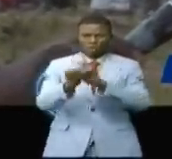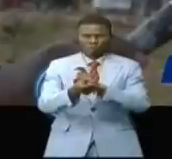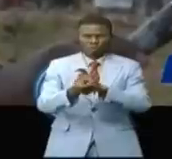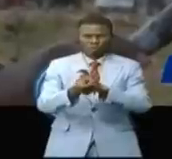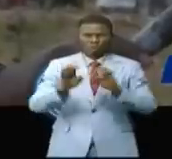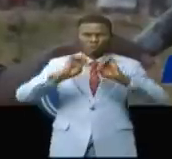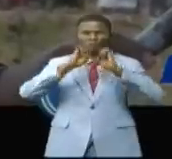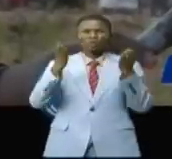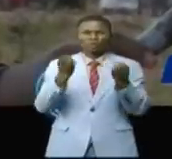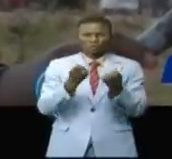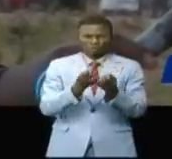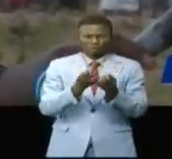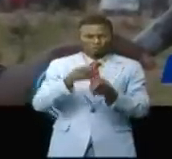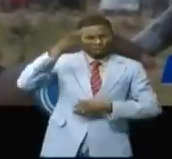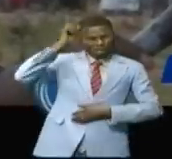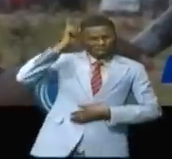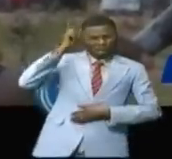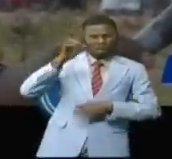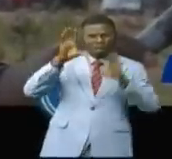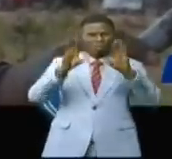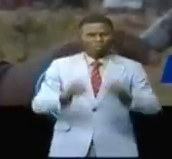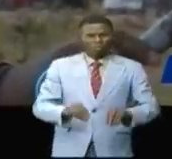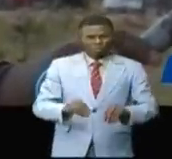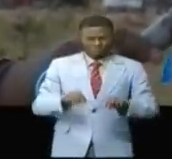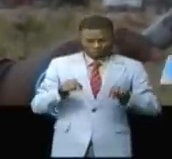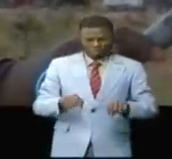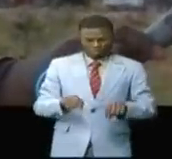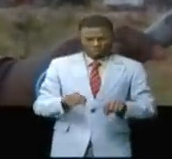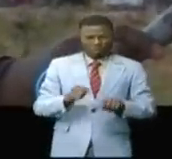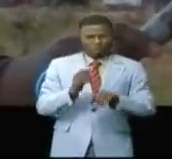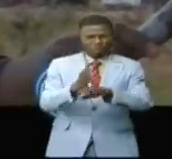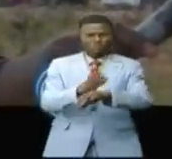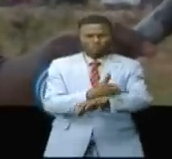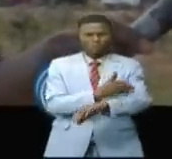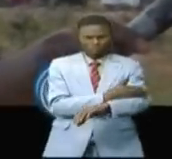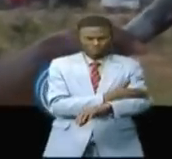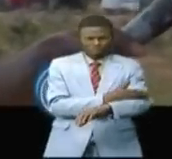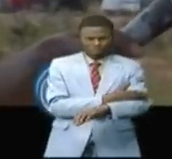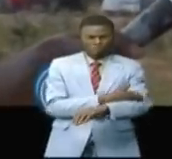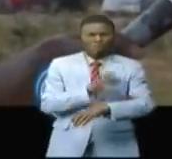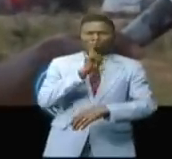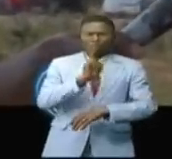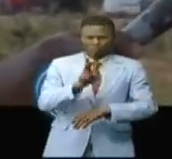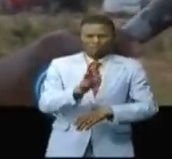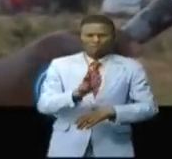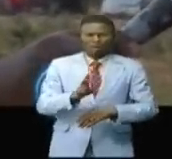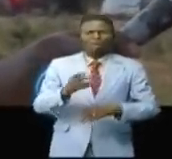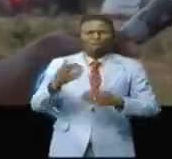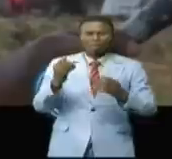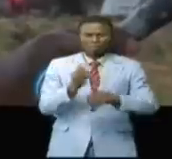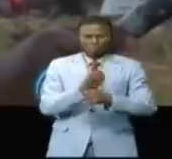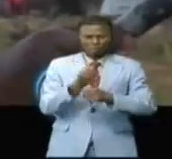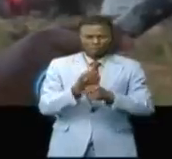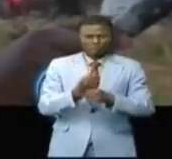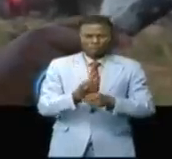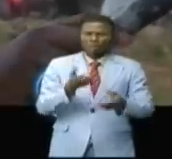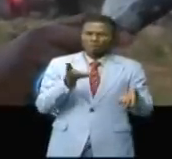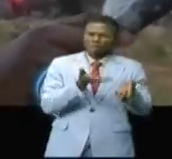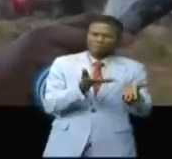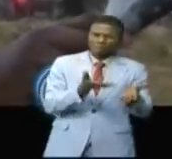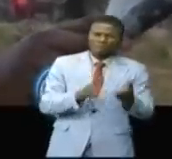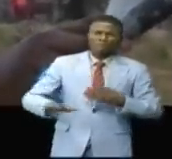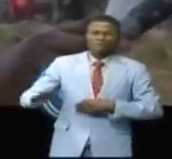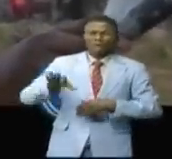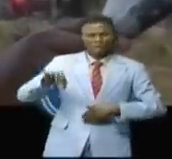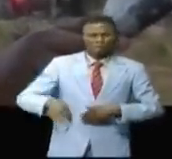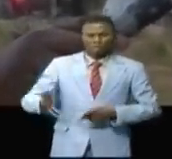entreprise autrefois éteinte en vue d'une véritable machine de production de services pour le